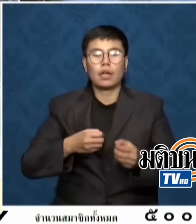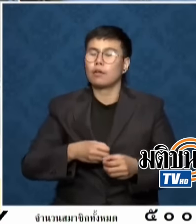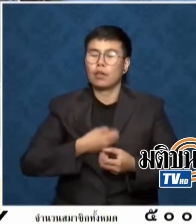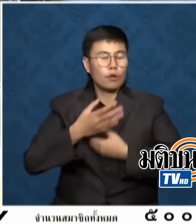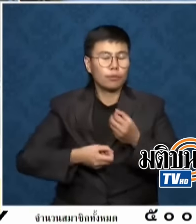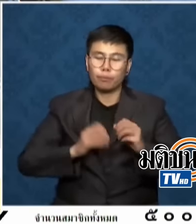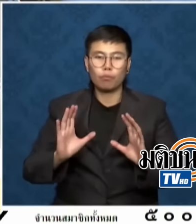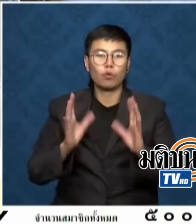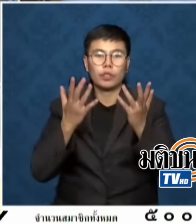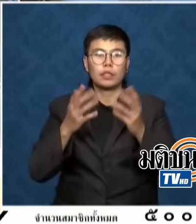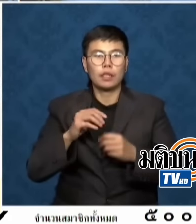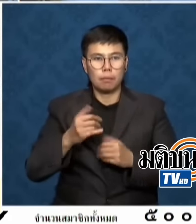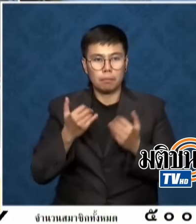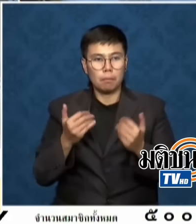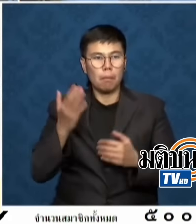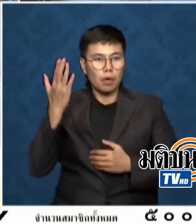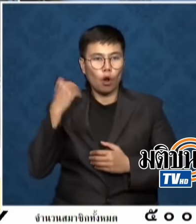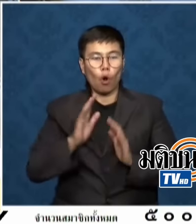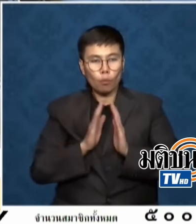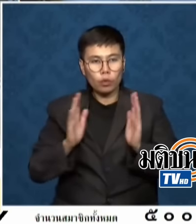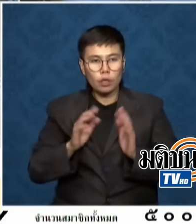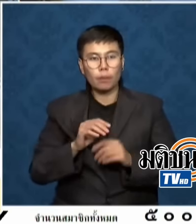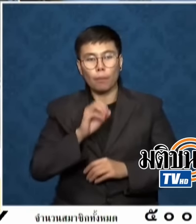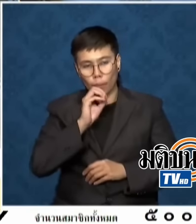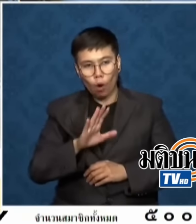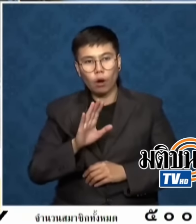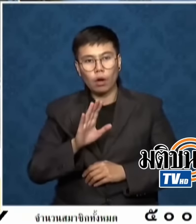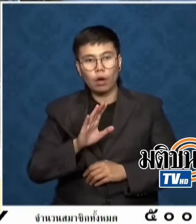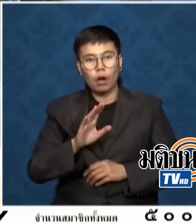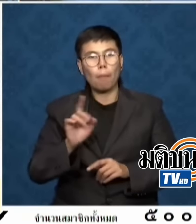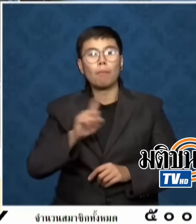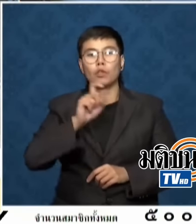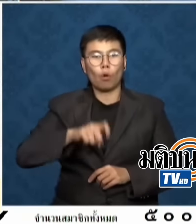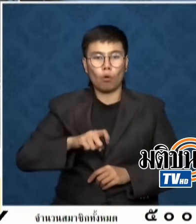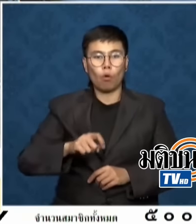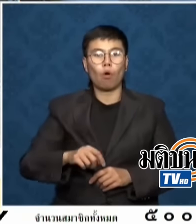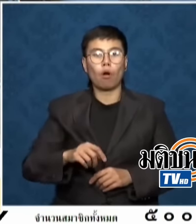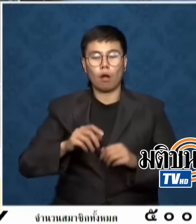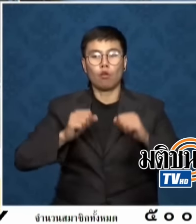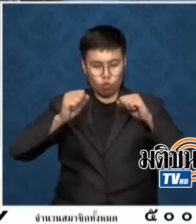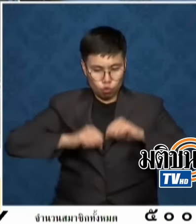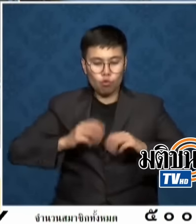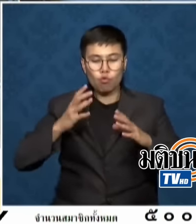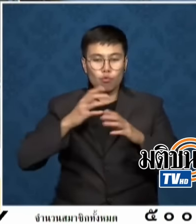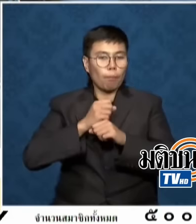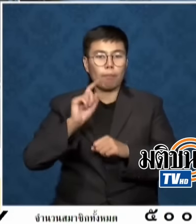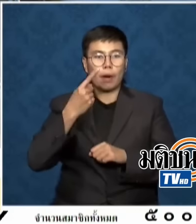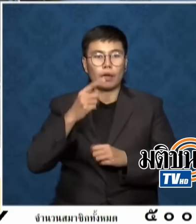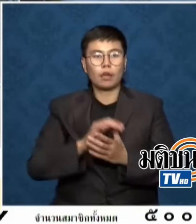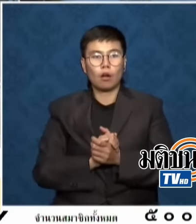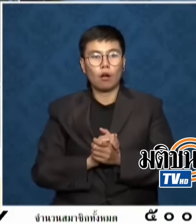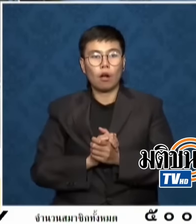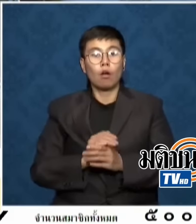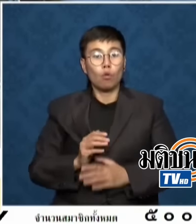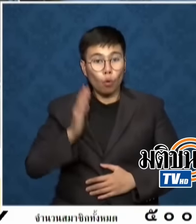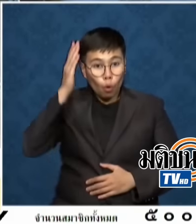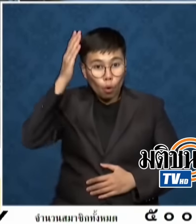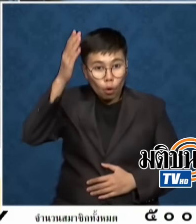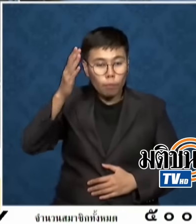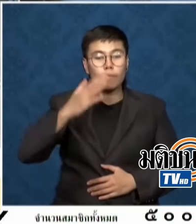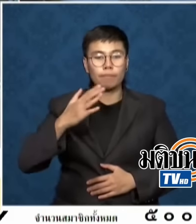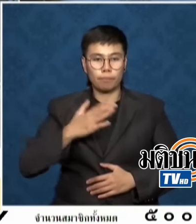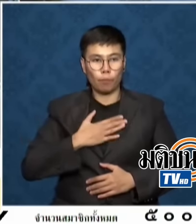ขออย่างที่ท่านกรุณาอย่างเมื่อกี้เนี่ยขอบคุณมากเลยที่ว่าไม่ต้องโหวตเนี่ยฮะก็กราบขอบพระคุณอีกครั้งหนึ่งแล้วก็ในโอกาสต่อไปเนี่ยท